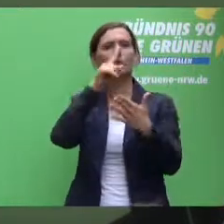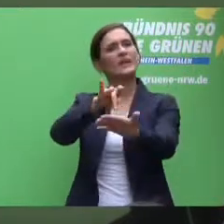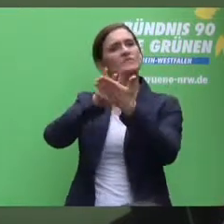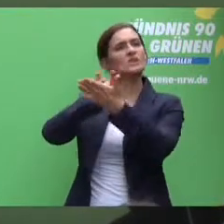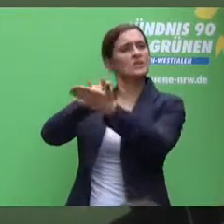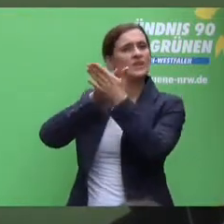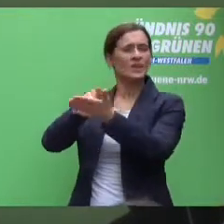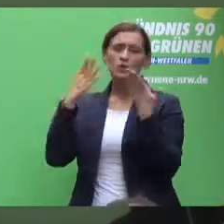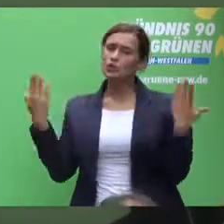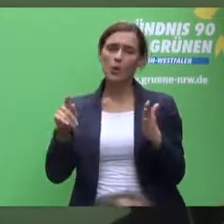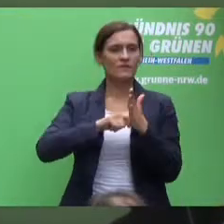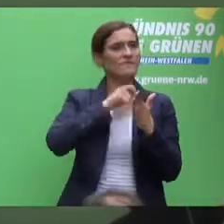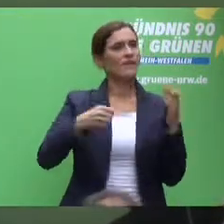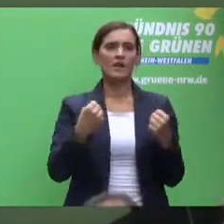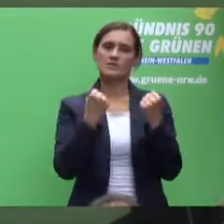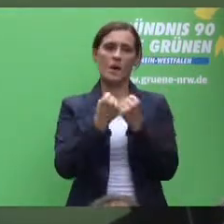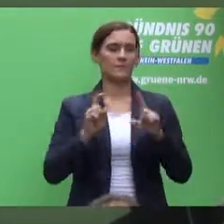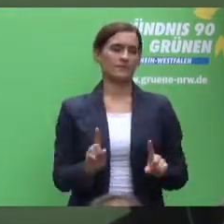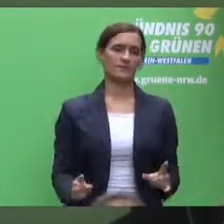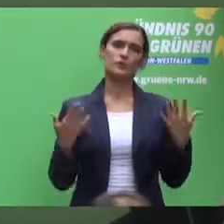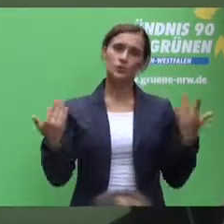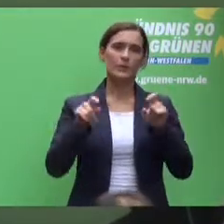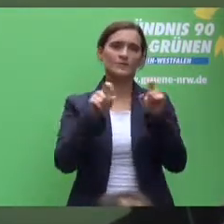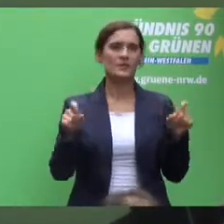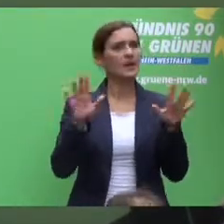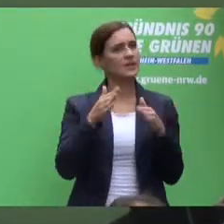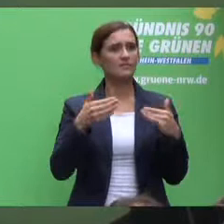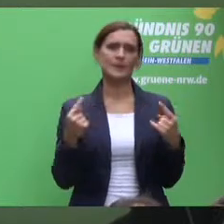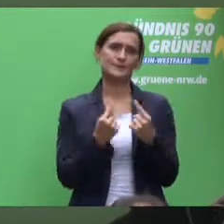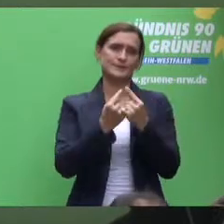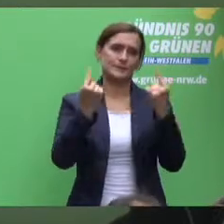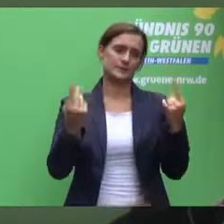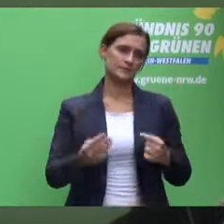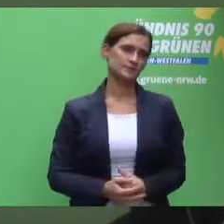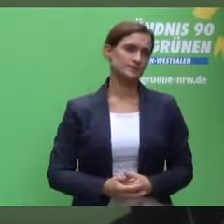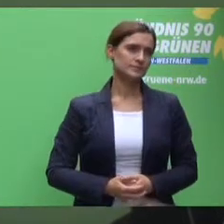Wahlkampf zu betreiben. Das ist diesem Thema nicht würdig.